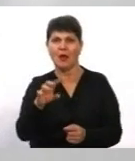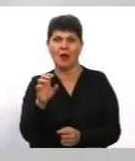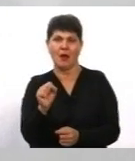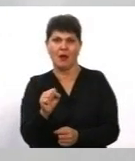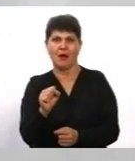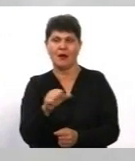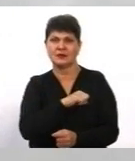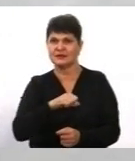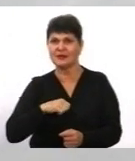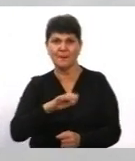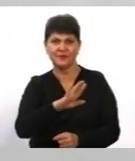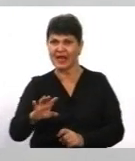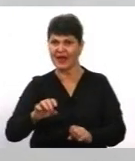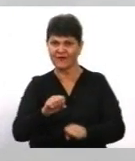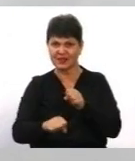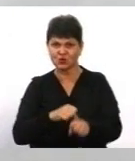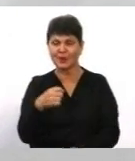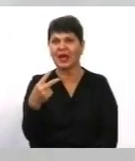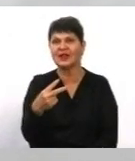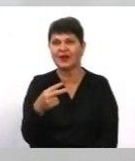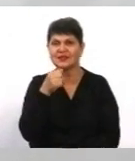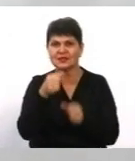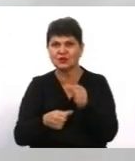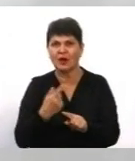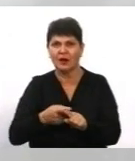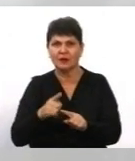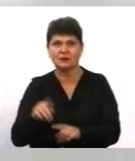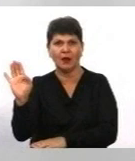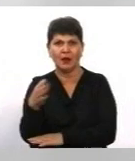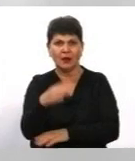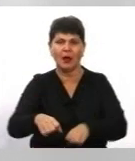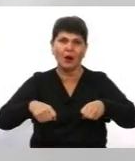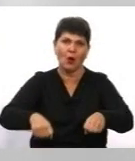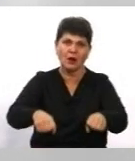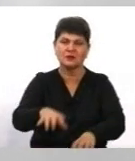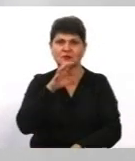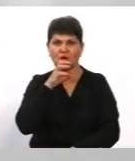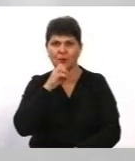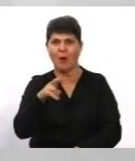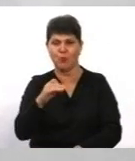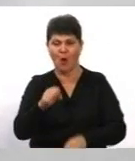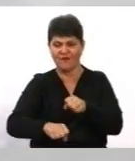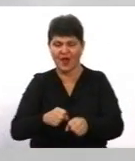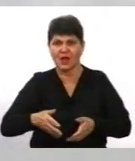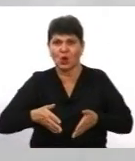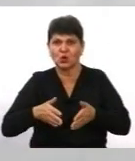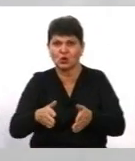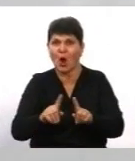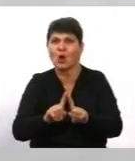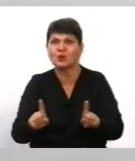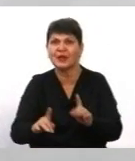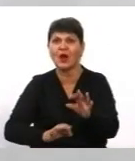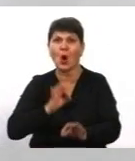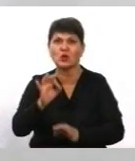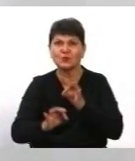не велосипедист уже 20 років, но ці хамські гуляння з колясками чи собаками по велодоріжках, особливо по Космонавтів і